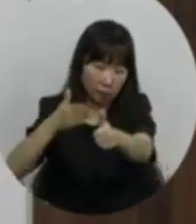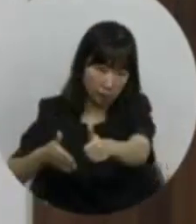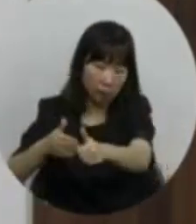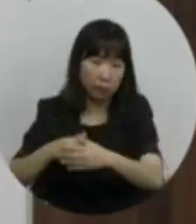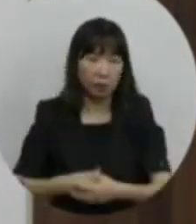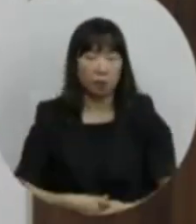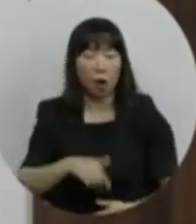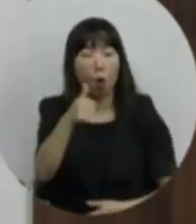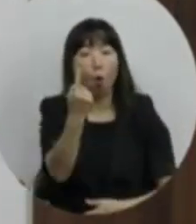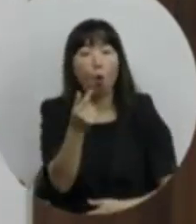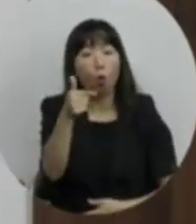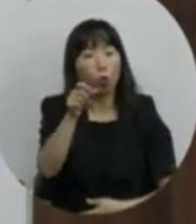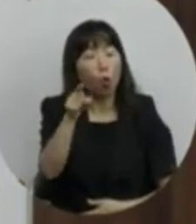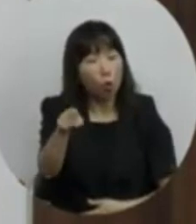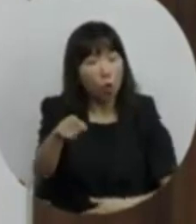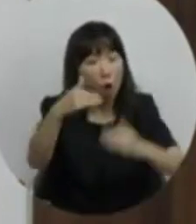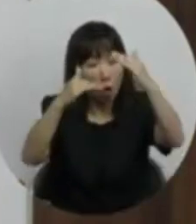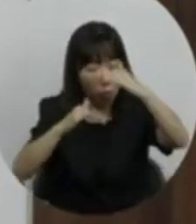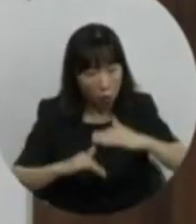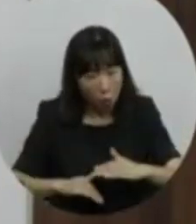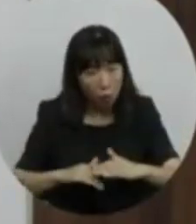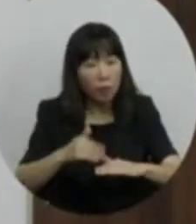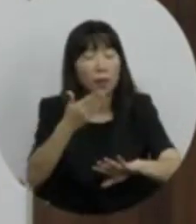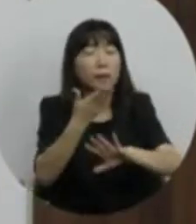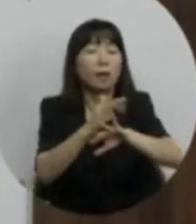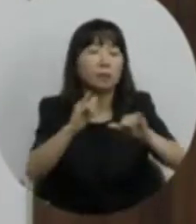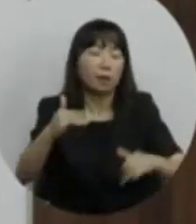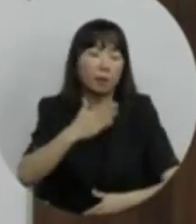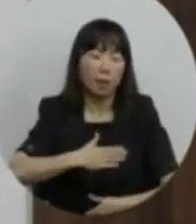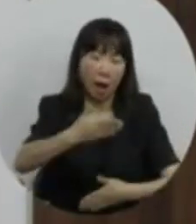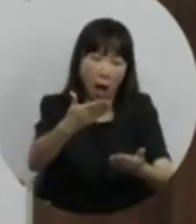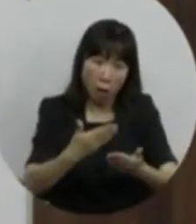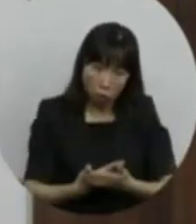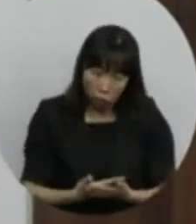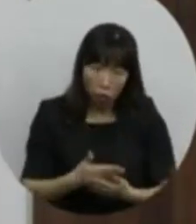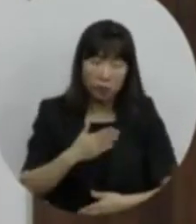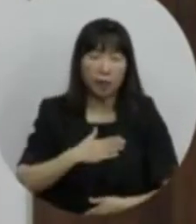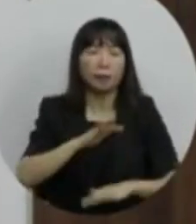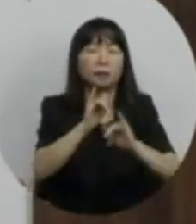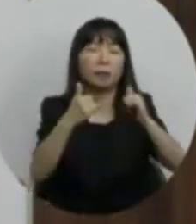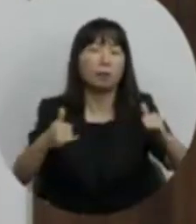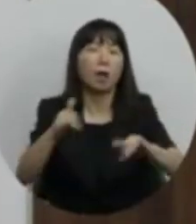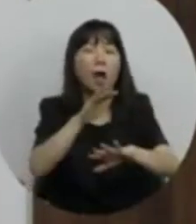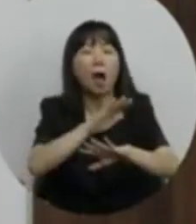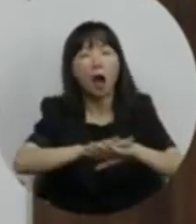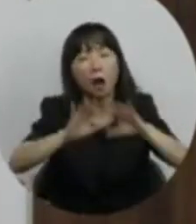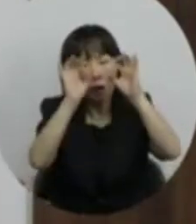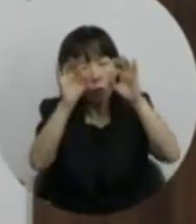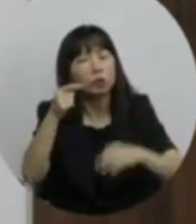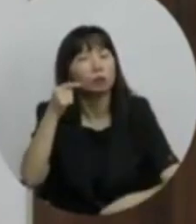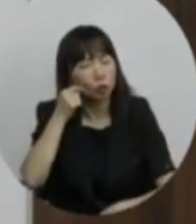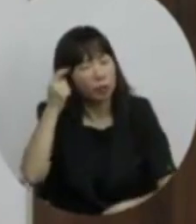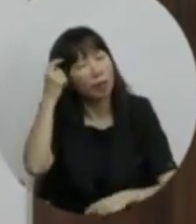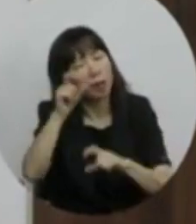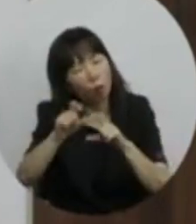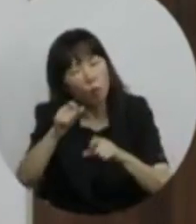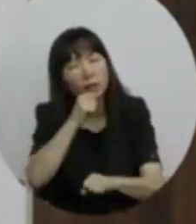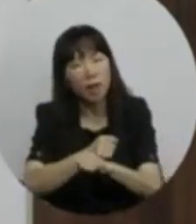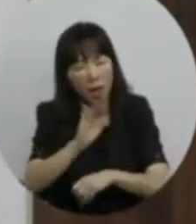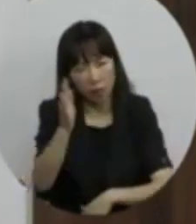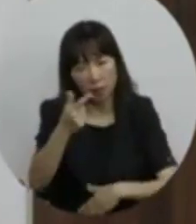남이 자기를 알아주지 않은 것을 근심할 것이 아니라 내가 남을 알아보지 못할까 근심해야 된다는